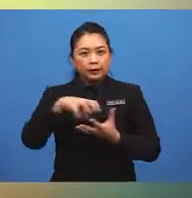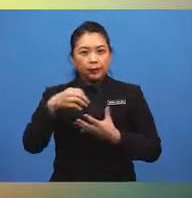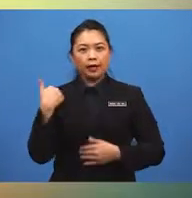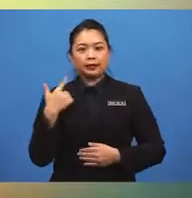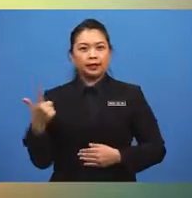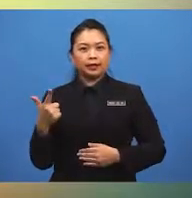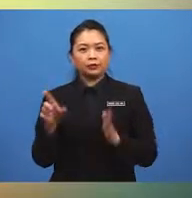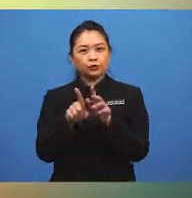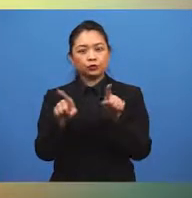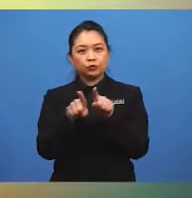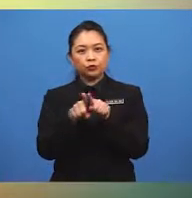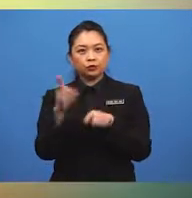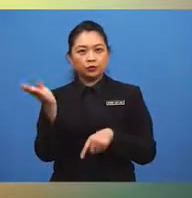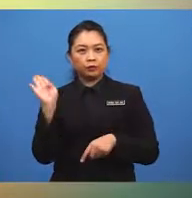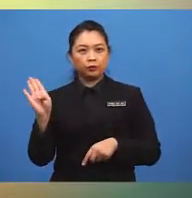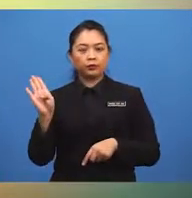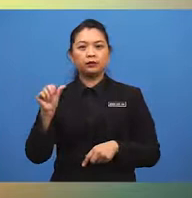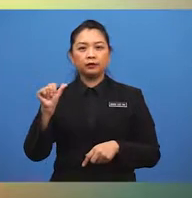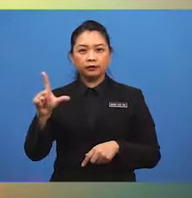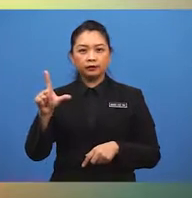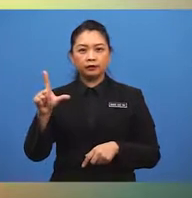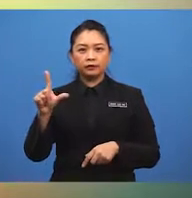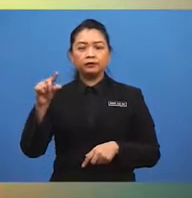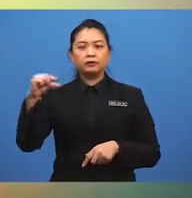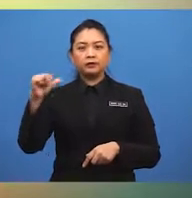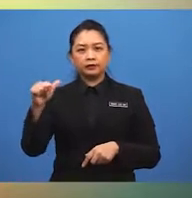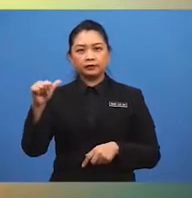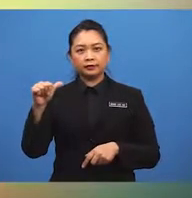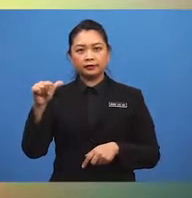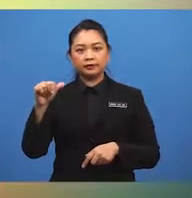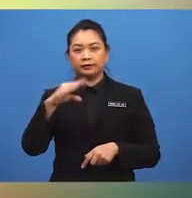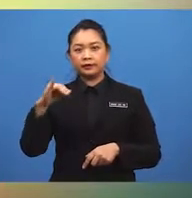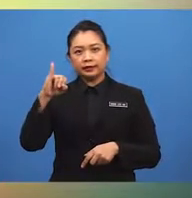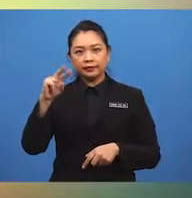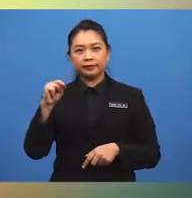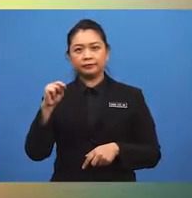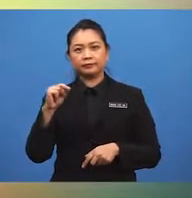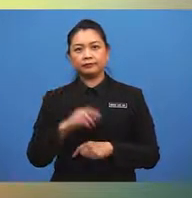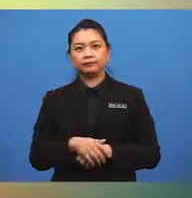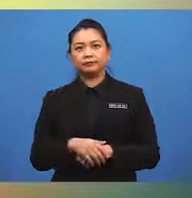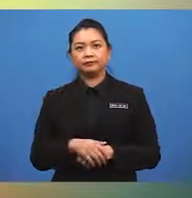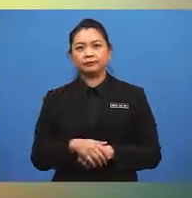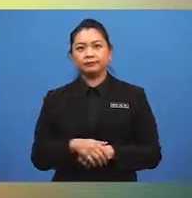adalah seperti boron, aluminium, galium dan indium.